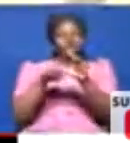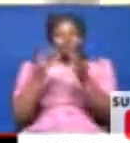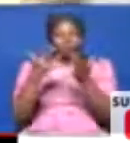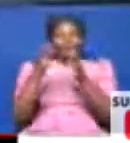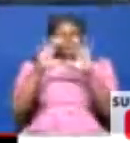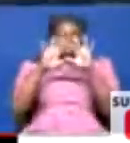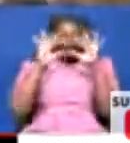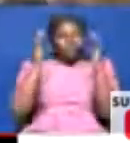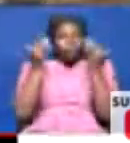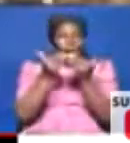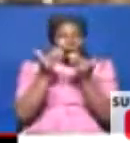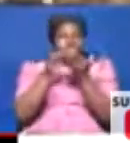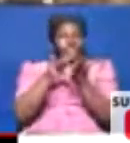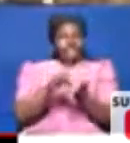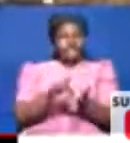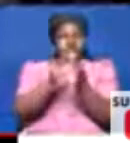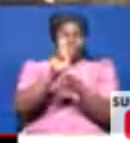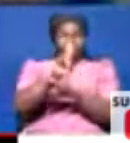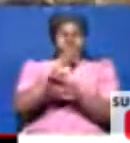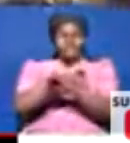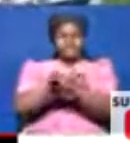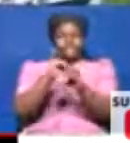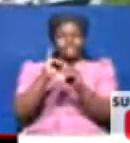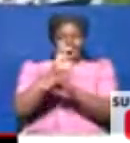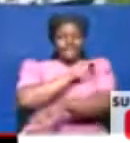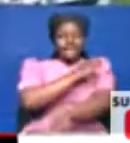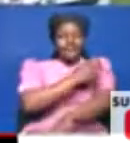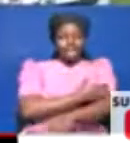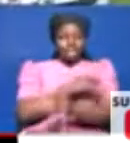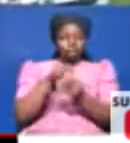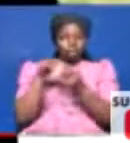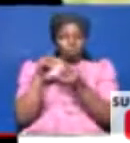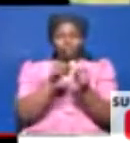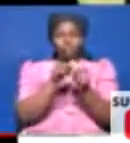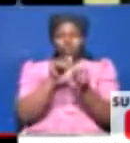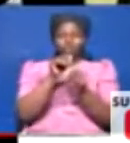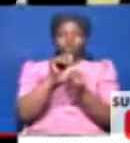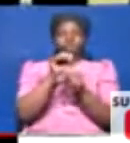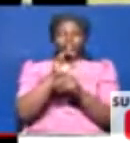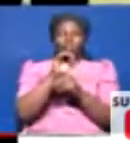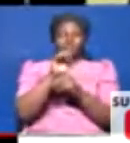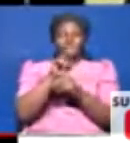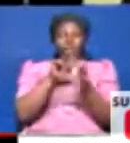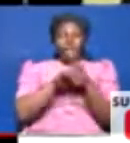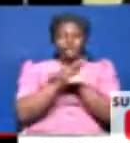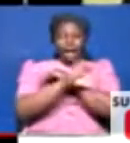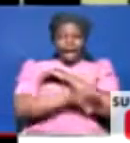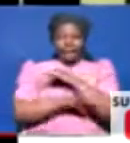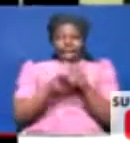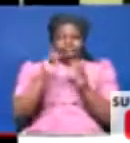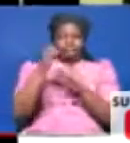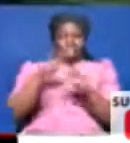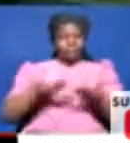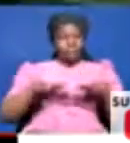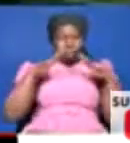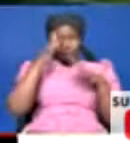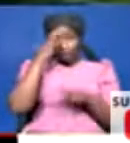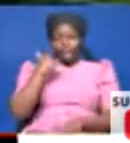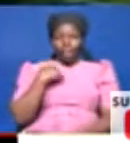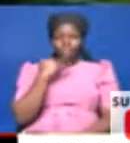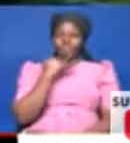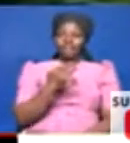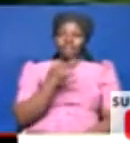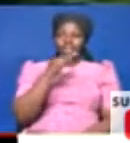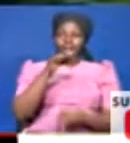safi ili kupambana na ongezeko la hali ya joto duniani. Kenya inajivunia takriban magari 350 yanayotumia